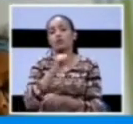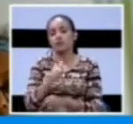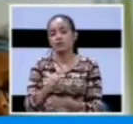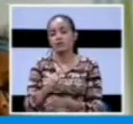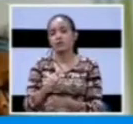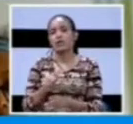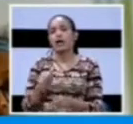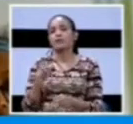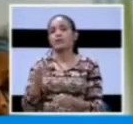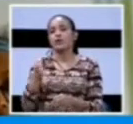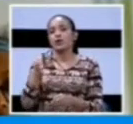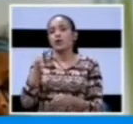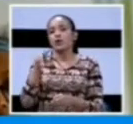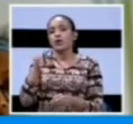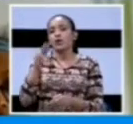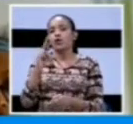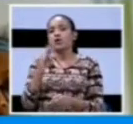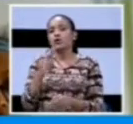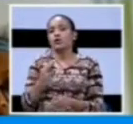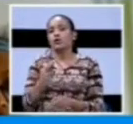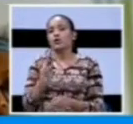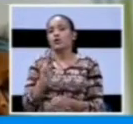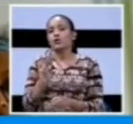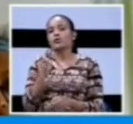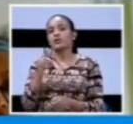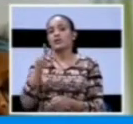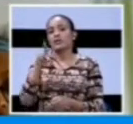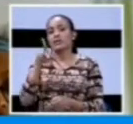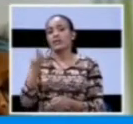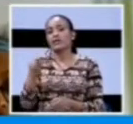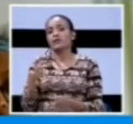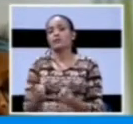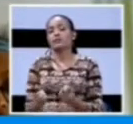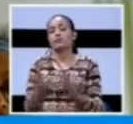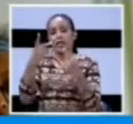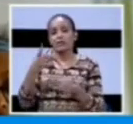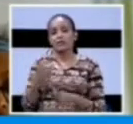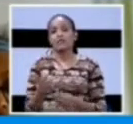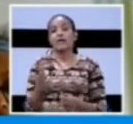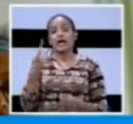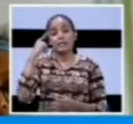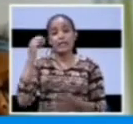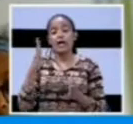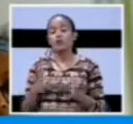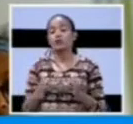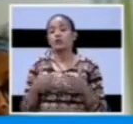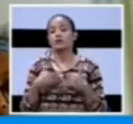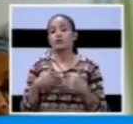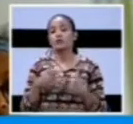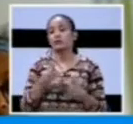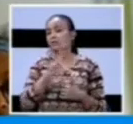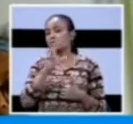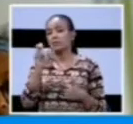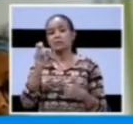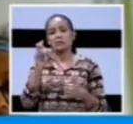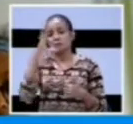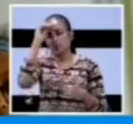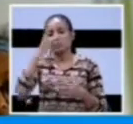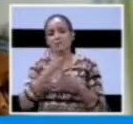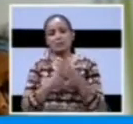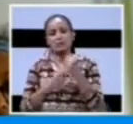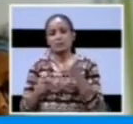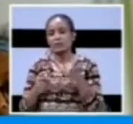ኣብ ዩኬሲ ብጣዕሚ በሻሓት ንቁፀር ተጋሩ ኣብ ዘለና ኣሉ እዋን 300 ሰባት ጥራሕ ካ